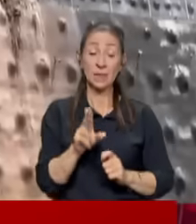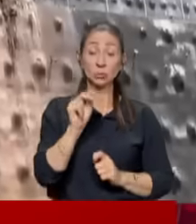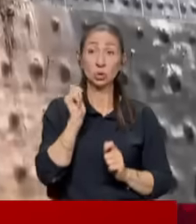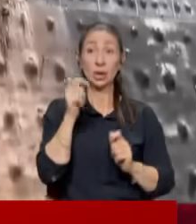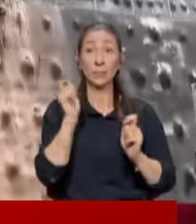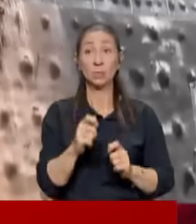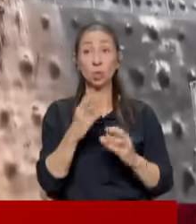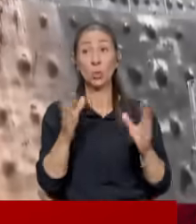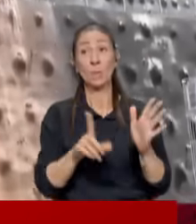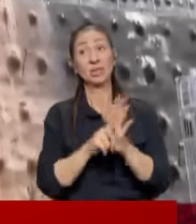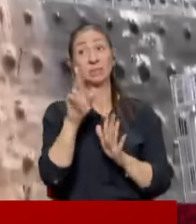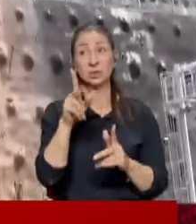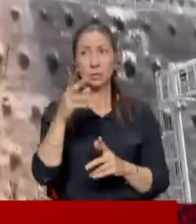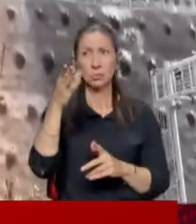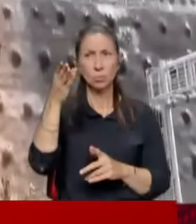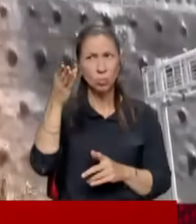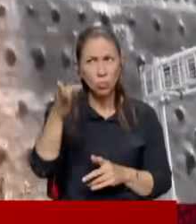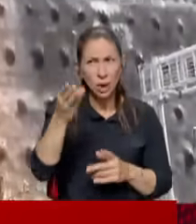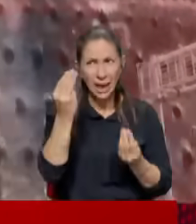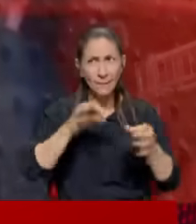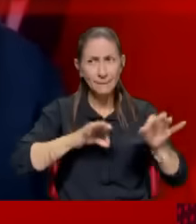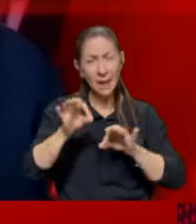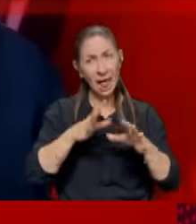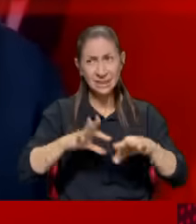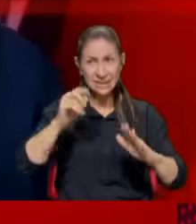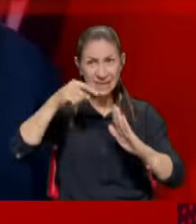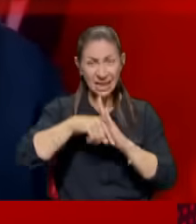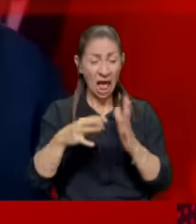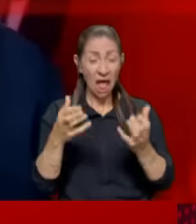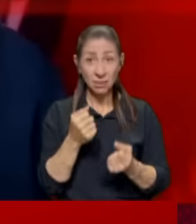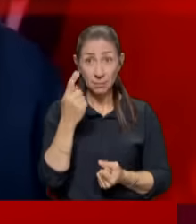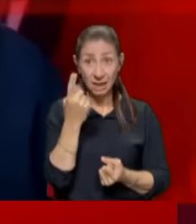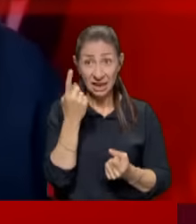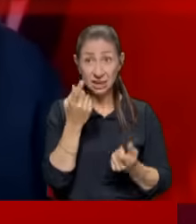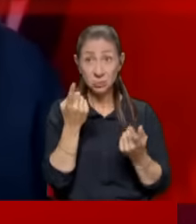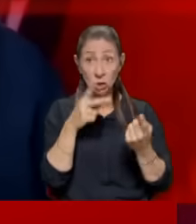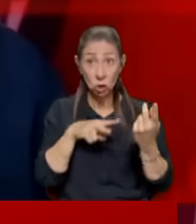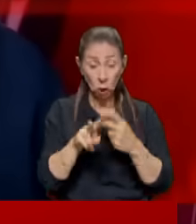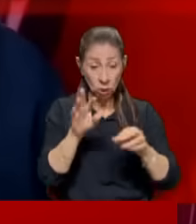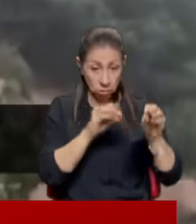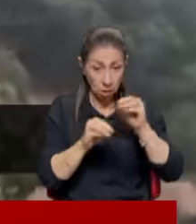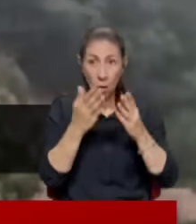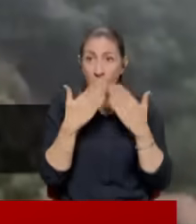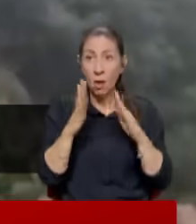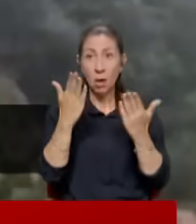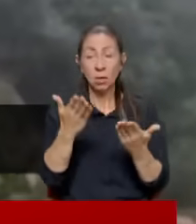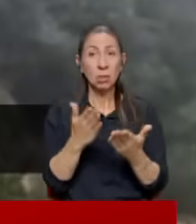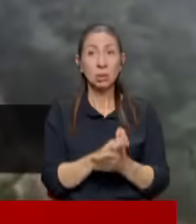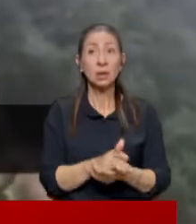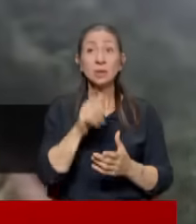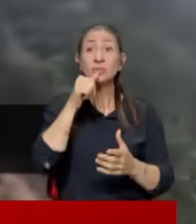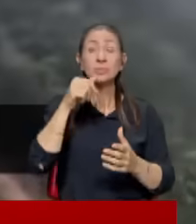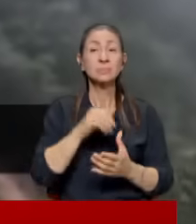...70 günde yaptım. Çok büyük bir başarıymış gibi. Yani bunu iyi planladım, bütün detaylarını aldım gibi bir yapı veya yol dizaynı yok. Heyelan